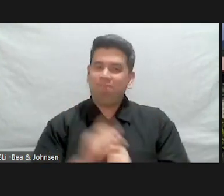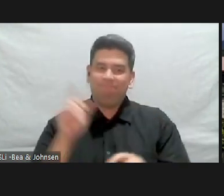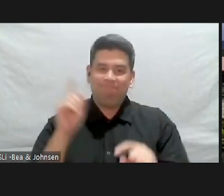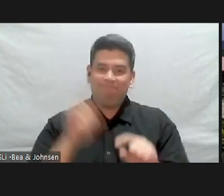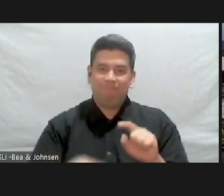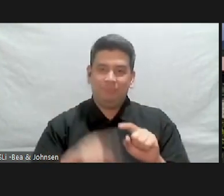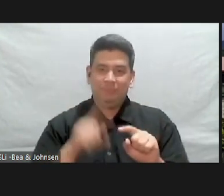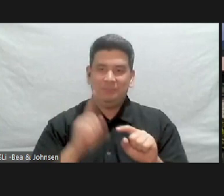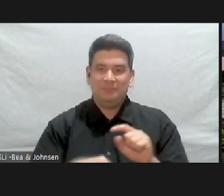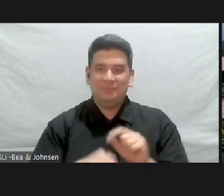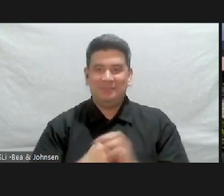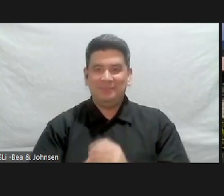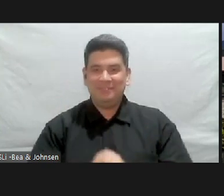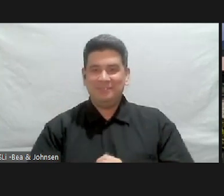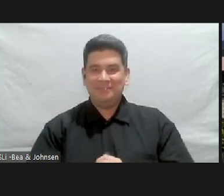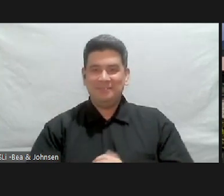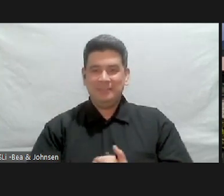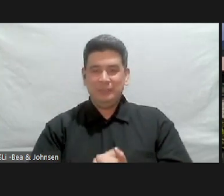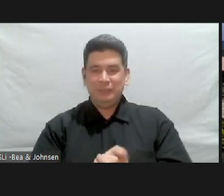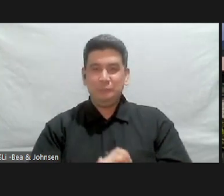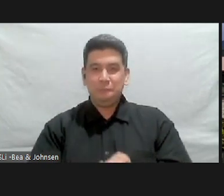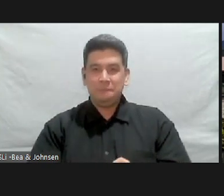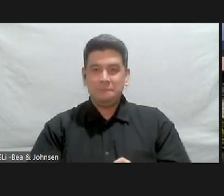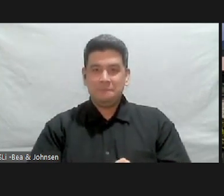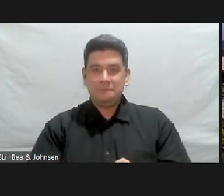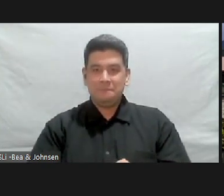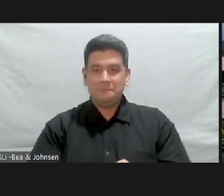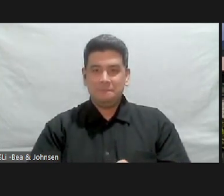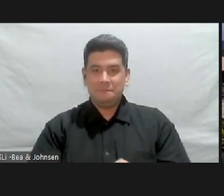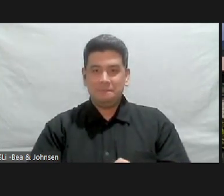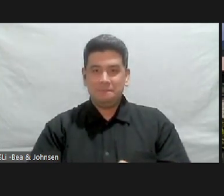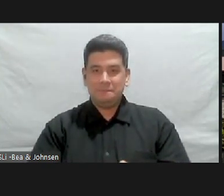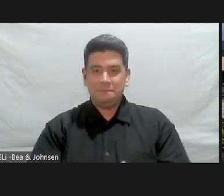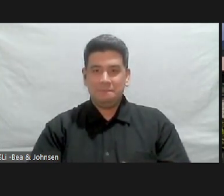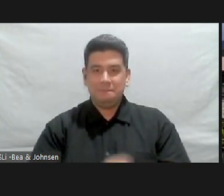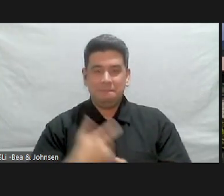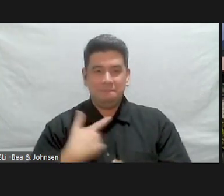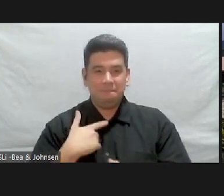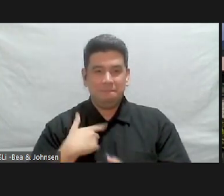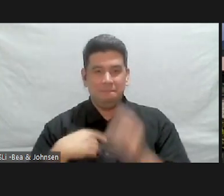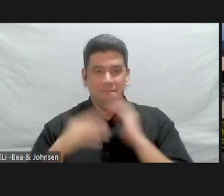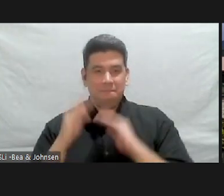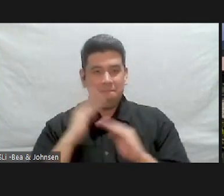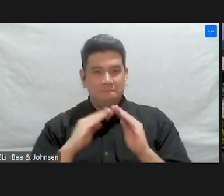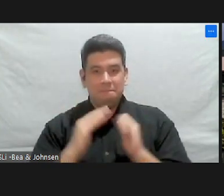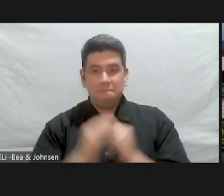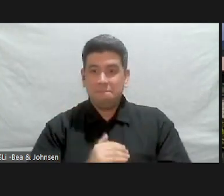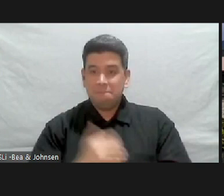Parang parang there's something. Sige po. Meron pa po ba?